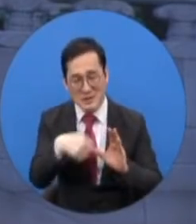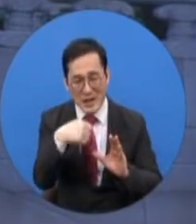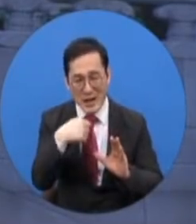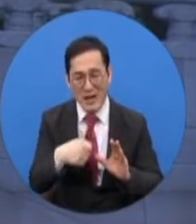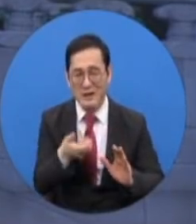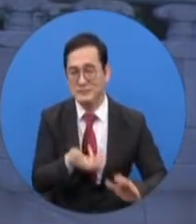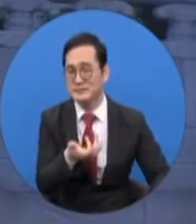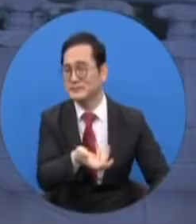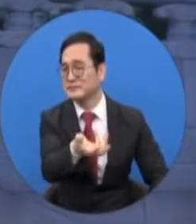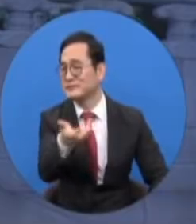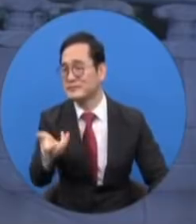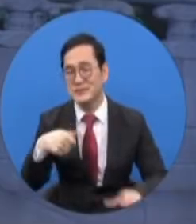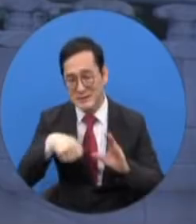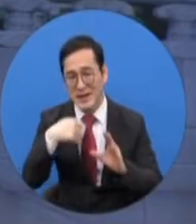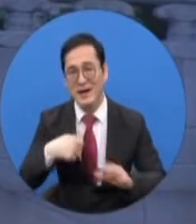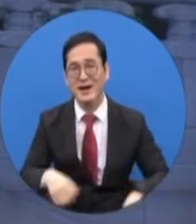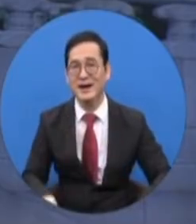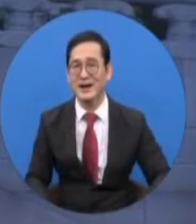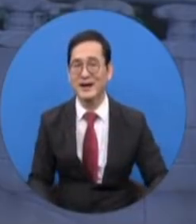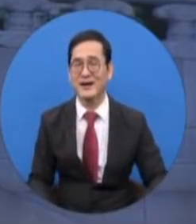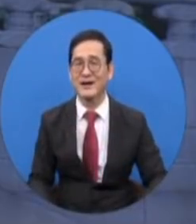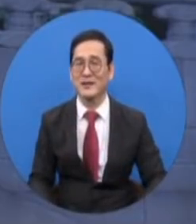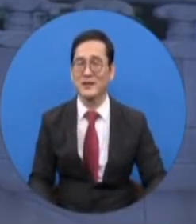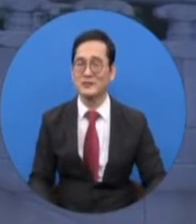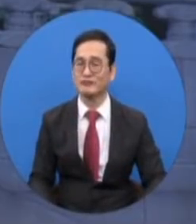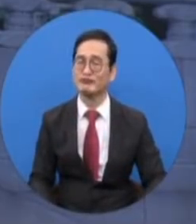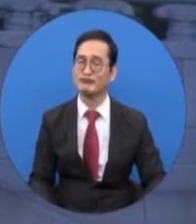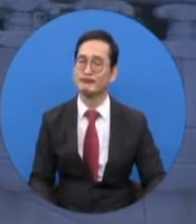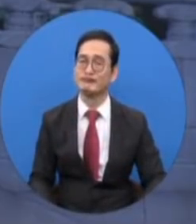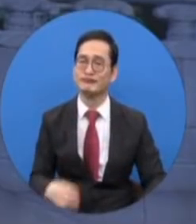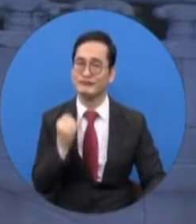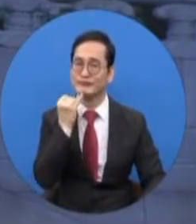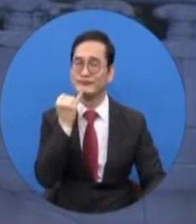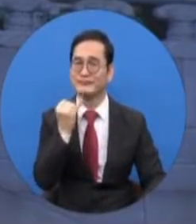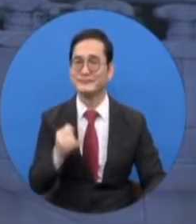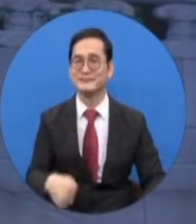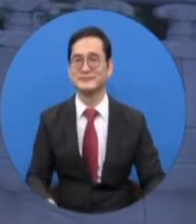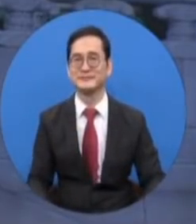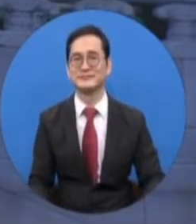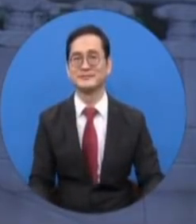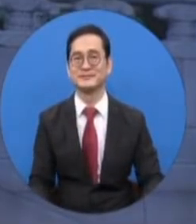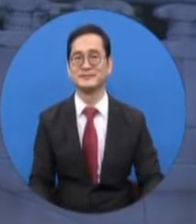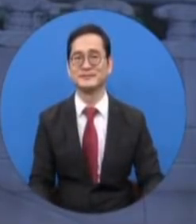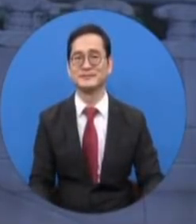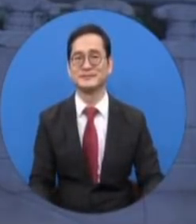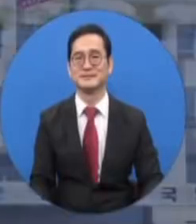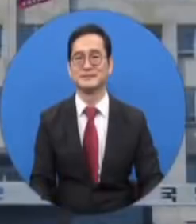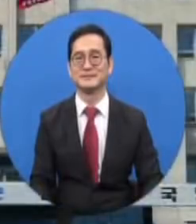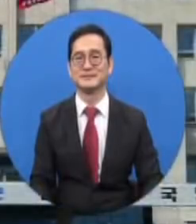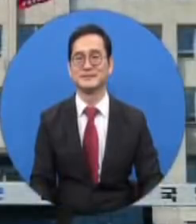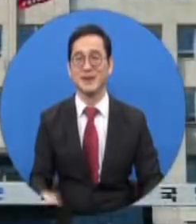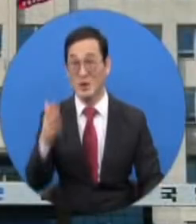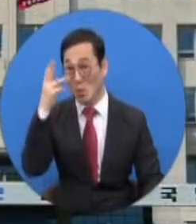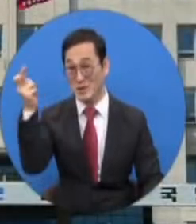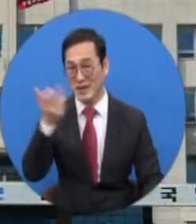같아요. 용산시대 이쪽으로 지금 무게추가 기울고 있는 것 같습니다.